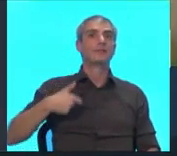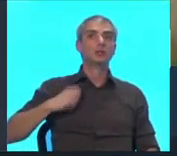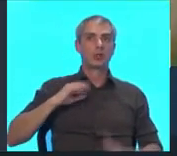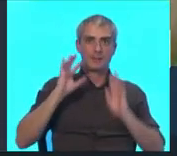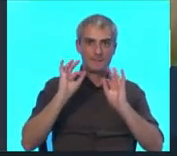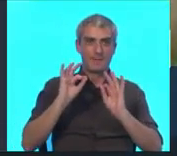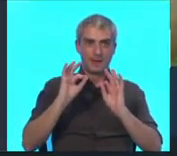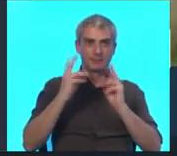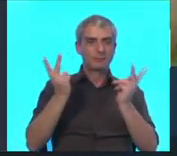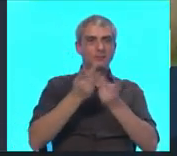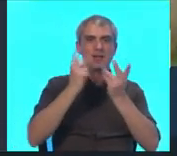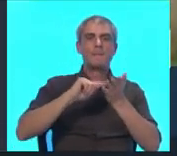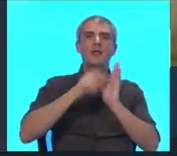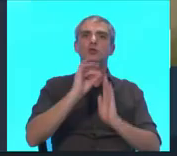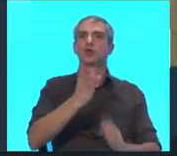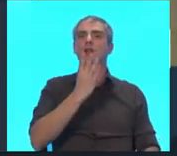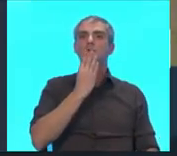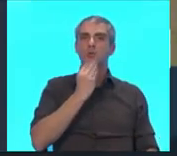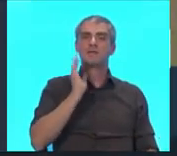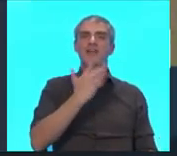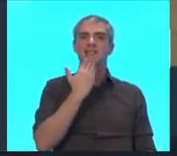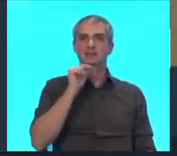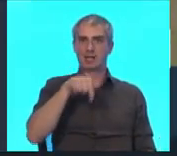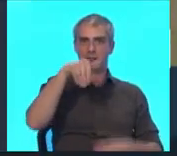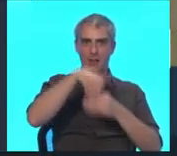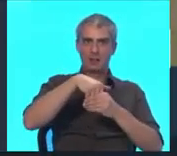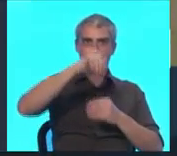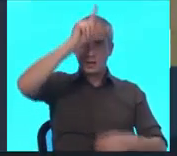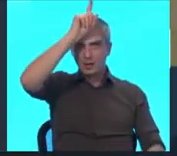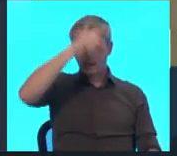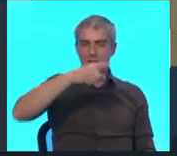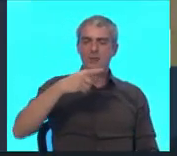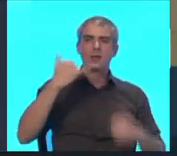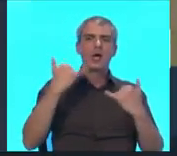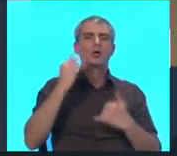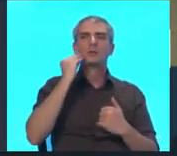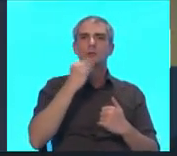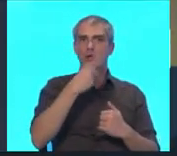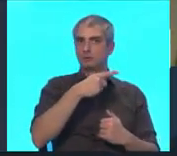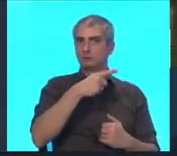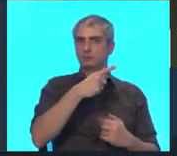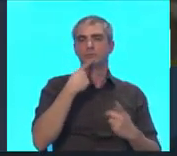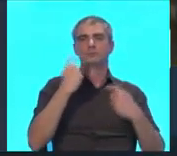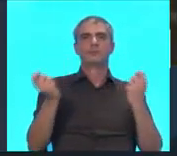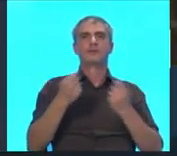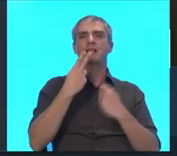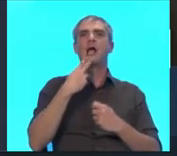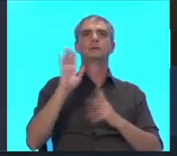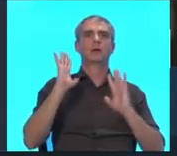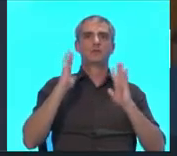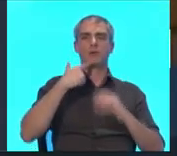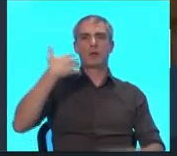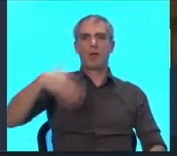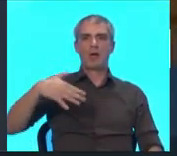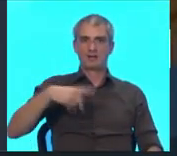ריגלו אחר מטרות ישראליות ויהודיות כאן בגרמניה. היום אחר הצהריים שוסטר בעצם מפרסם הצהרה מאוד חריפה